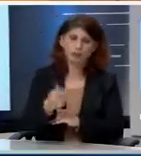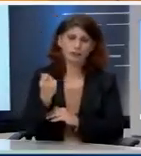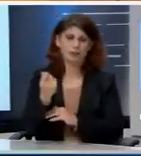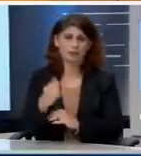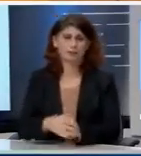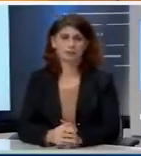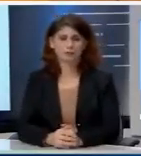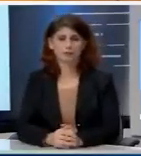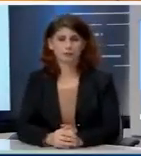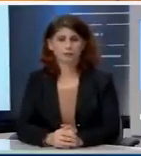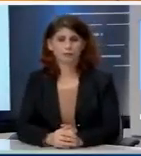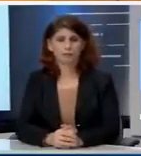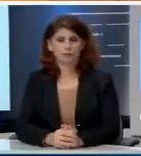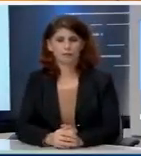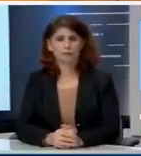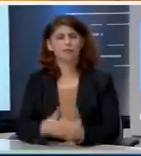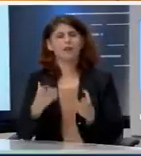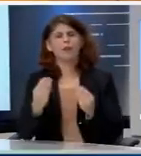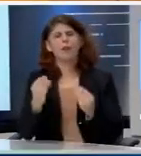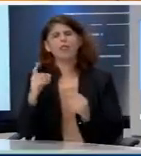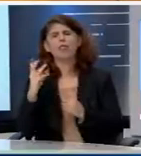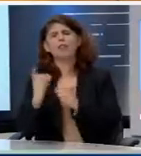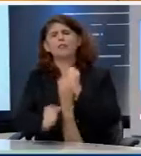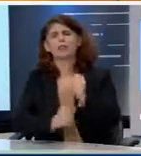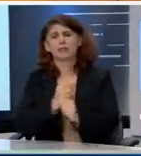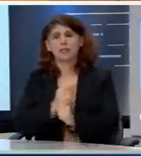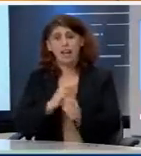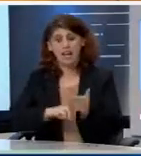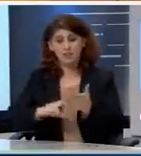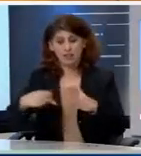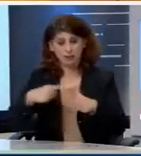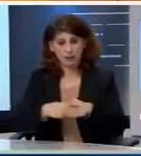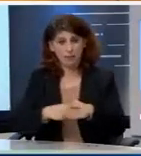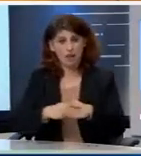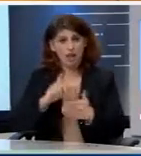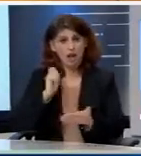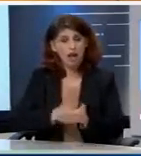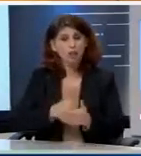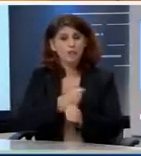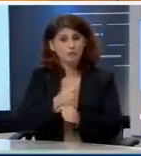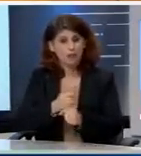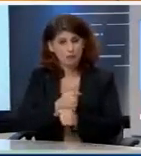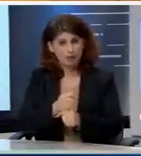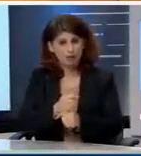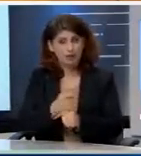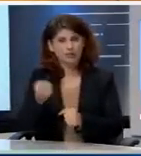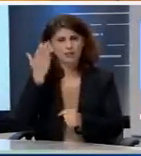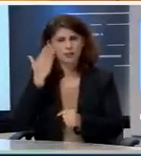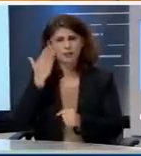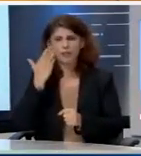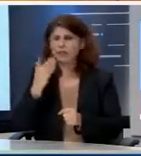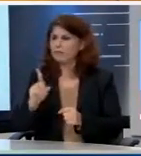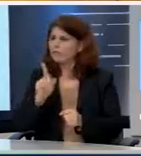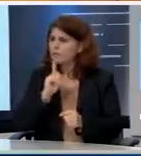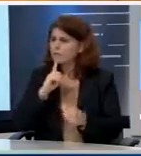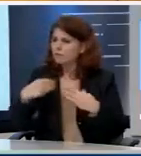τιμή. Για δεκαετίες, τα ασφαλιστικά ταμεία αγόραζαν τα φάρμακα σε τιμές λιανικής.